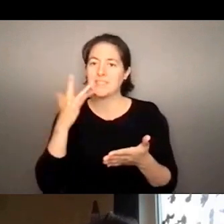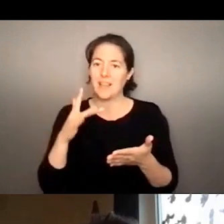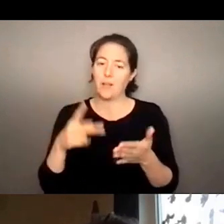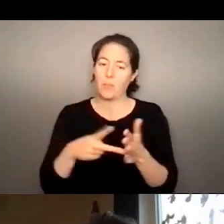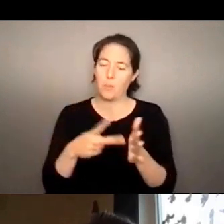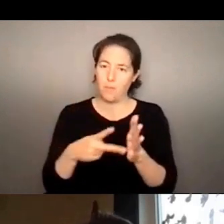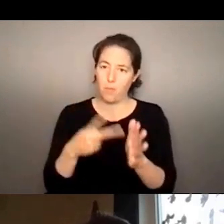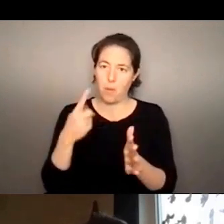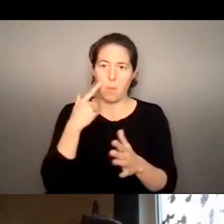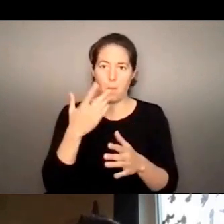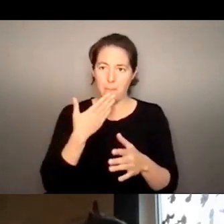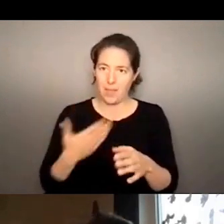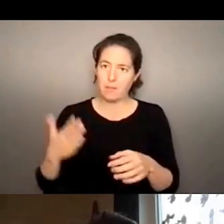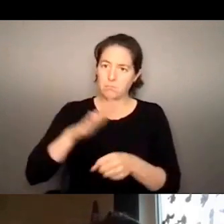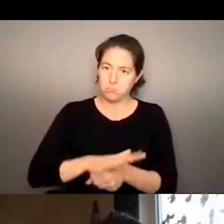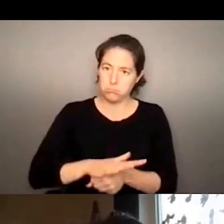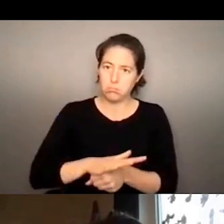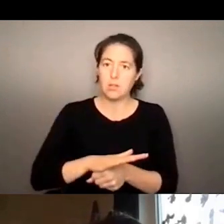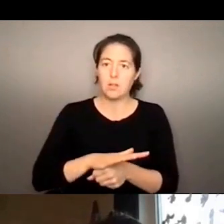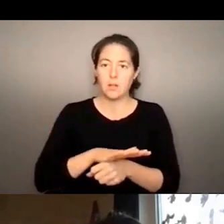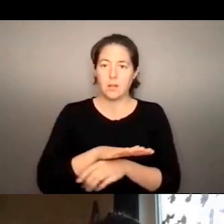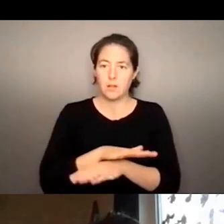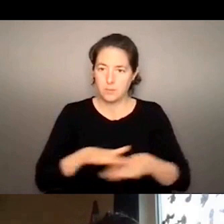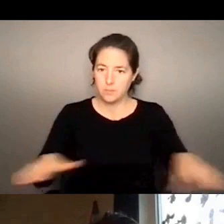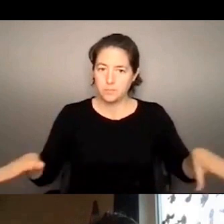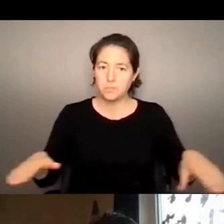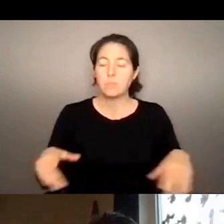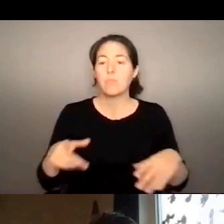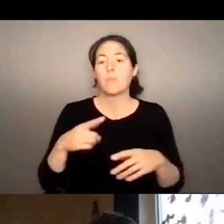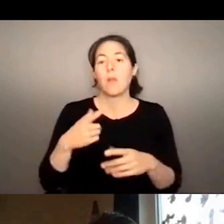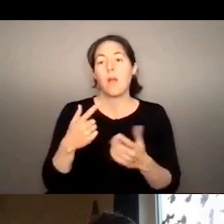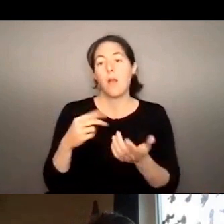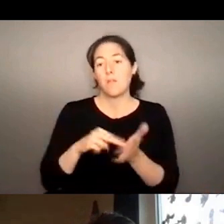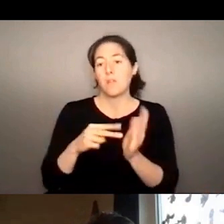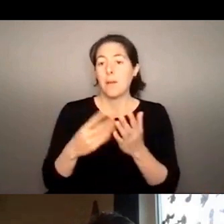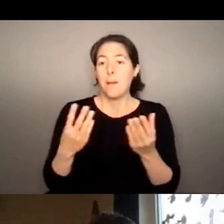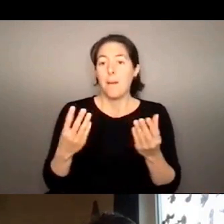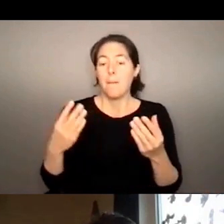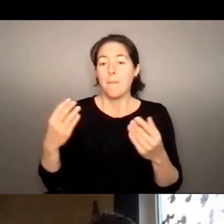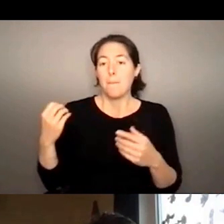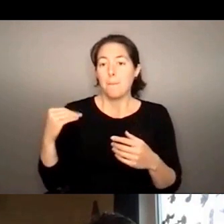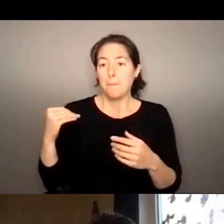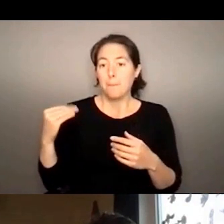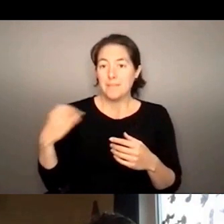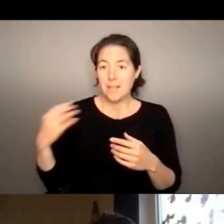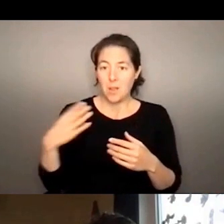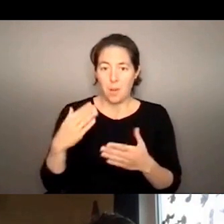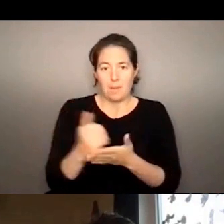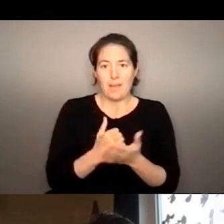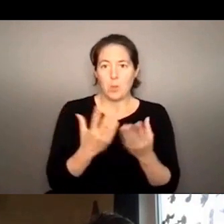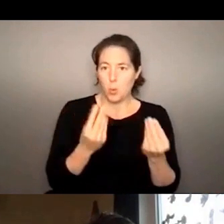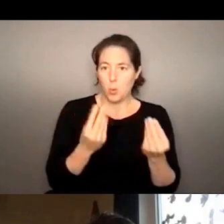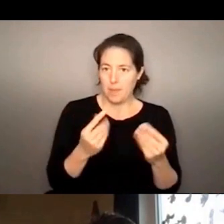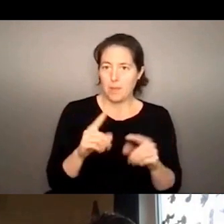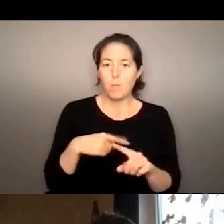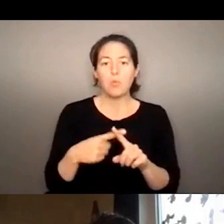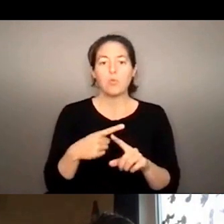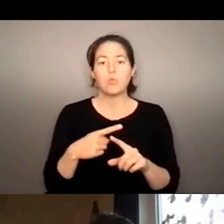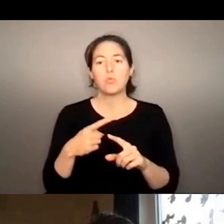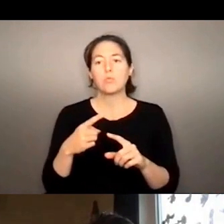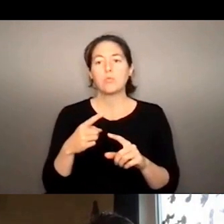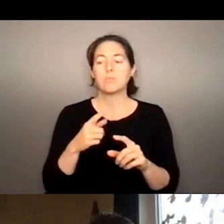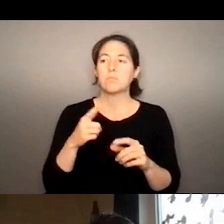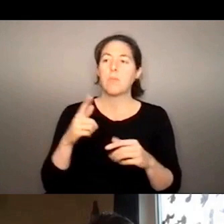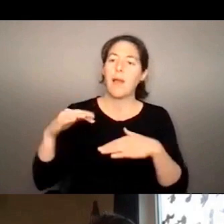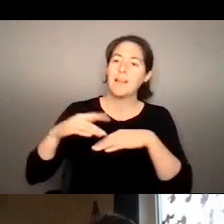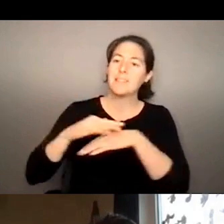scellant. Puis dans le fond, ce scellant-là, il va permettre au mycélium de garder son humidité, mais il va aussi le protéger contre les insectes qui viendraient